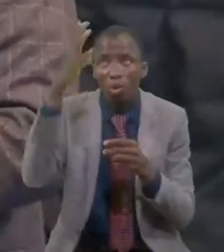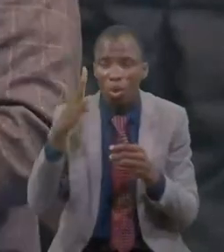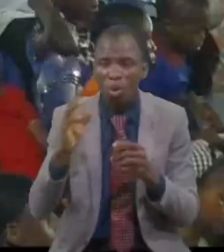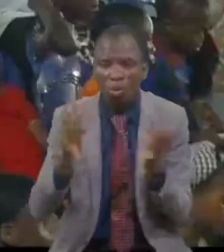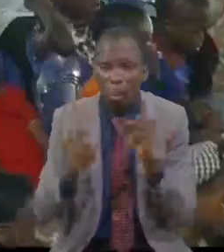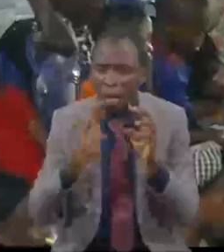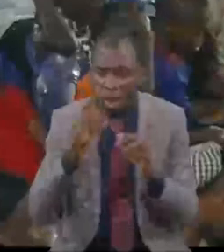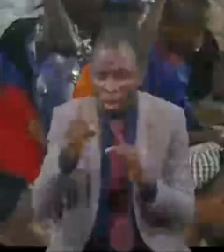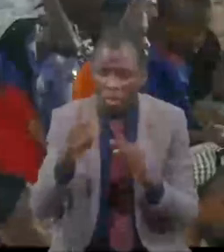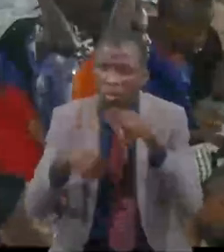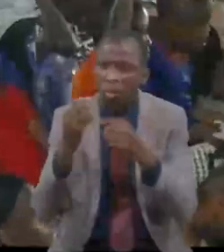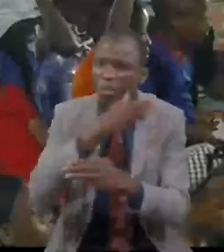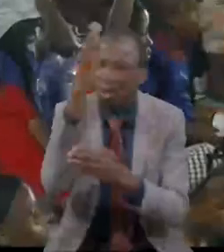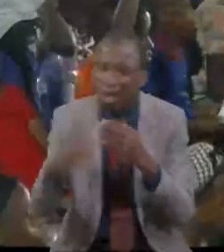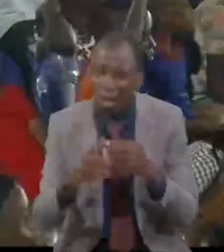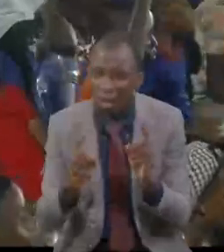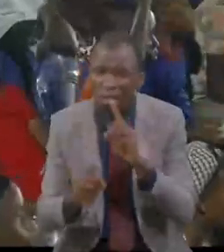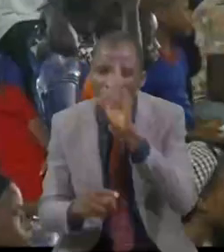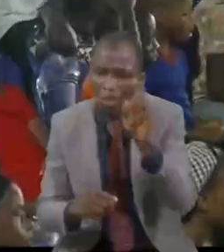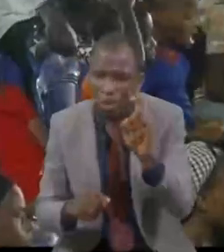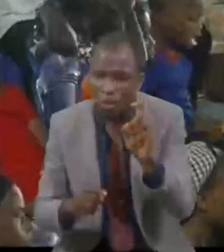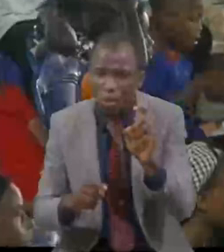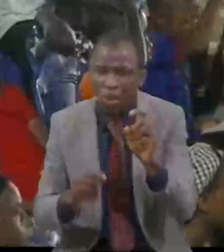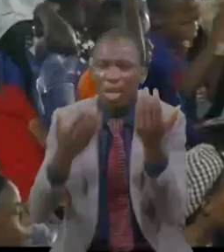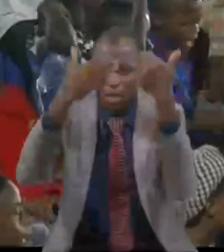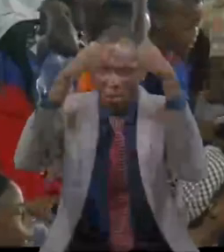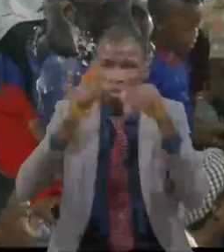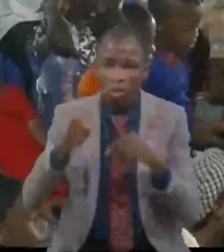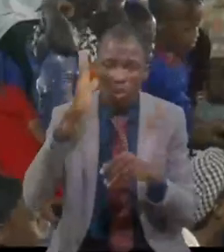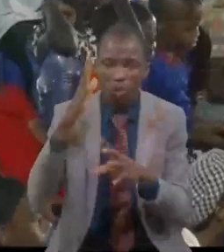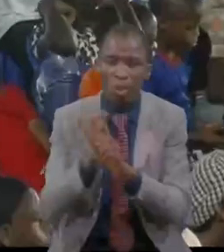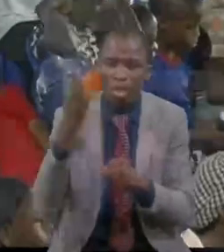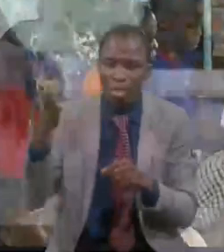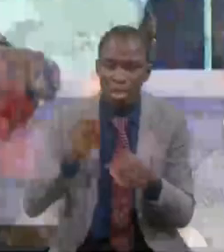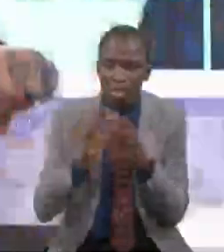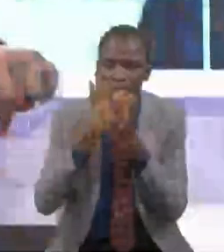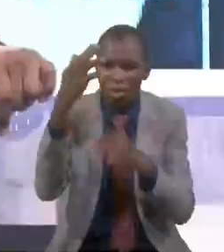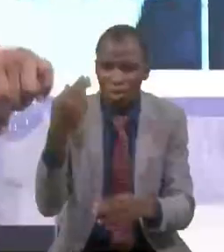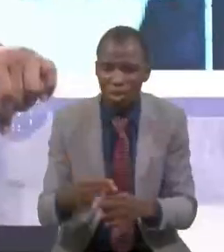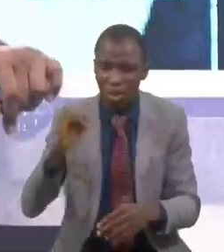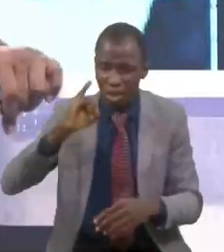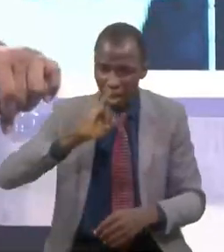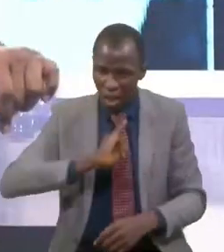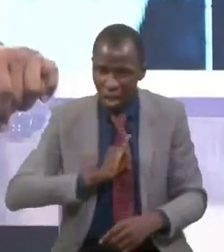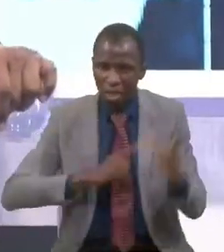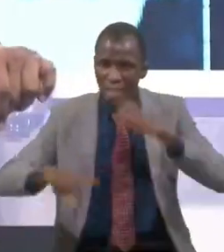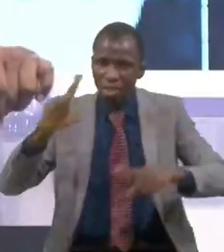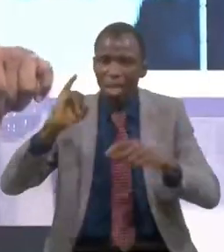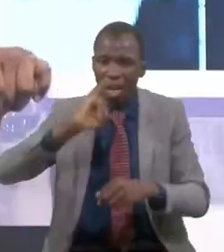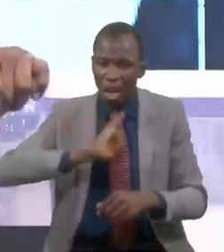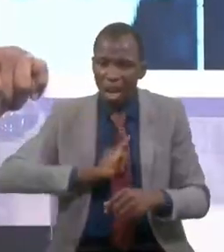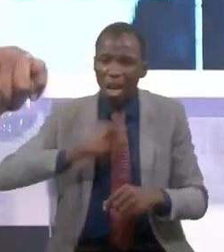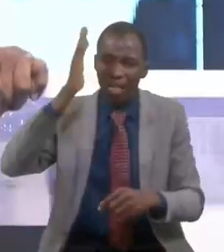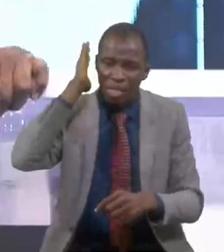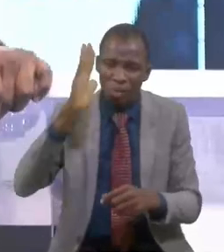oùzvous en dernier lieu vous y arriverez j'y arriverai